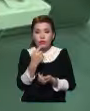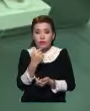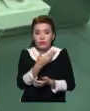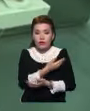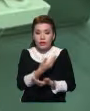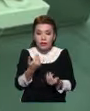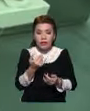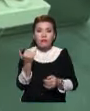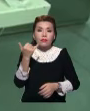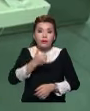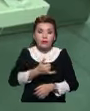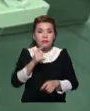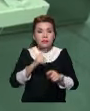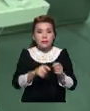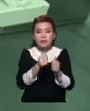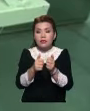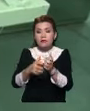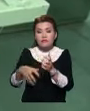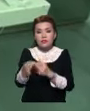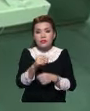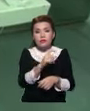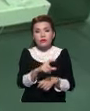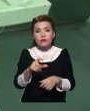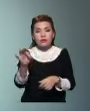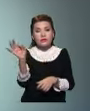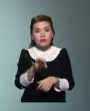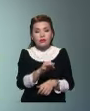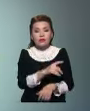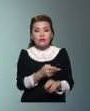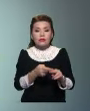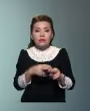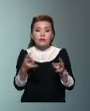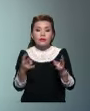как переливание нужно каждому второму, учитывая осколочные травмы.